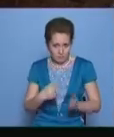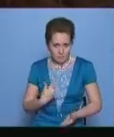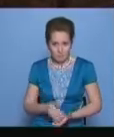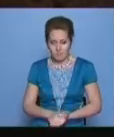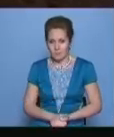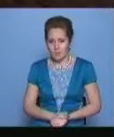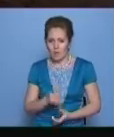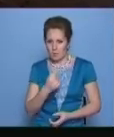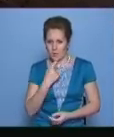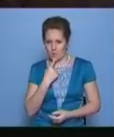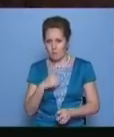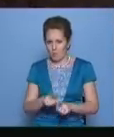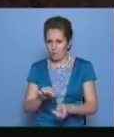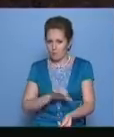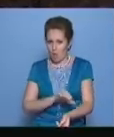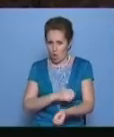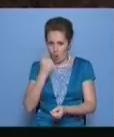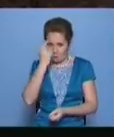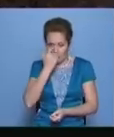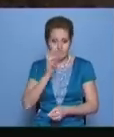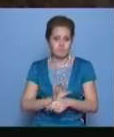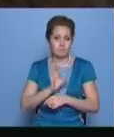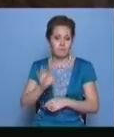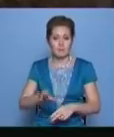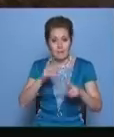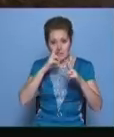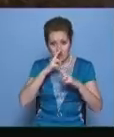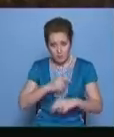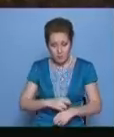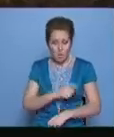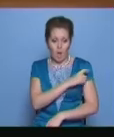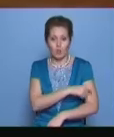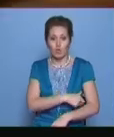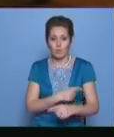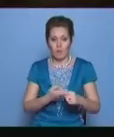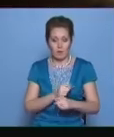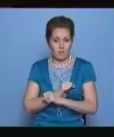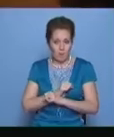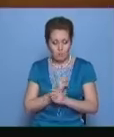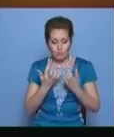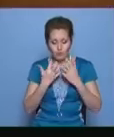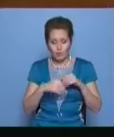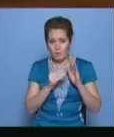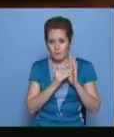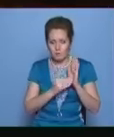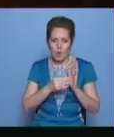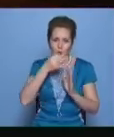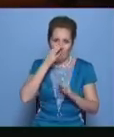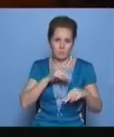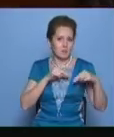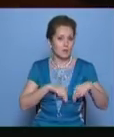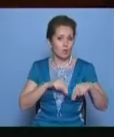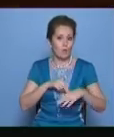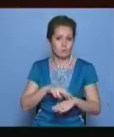на наркотическое опьянение молодого человека отправили на экспертизу. Отдежурив этот уикенд и подбив статистику, даже опытные сотрудники дорожной